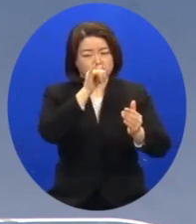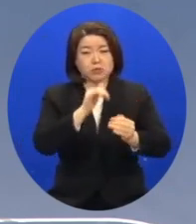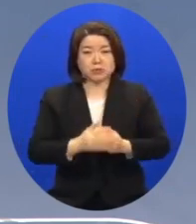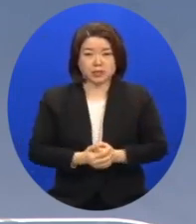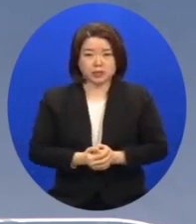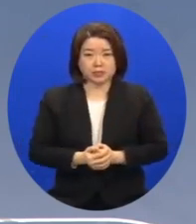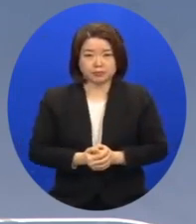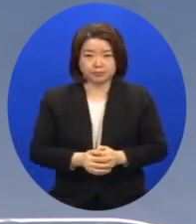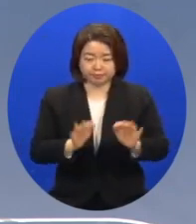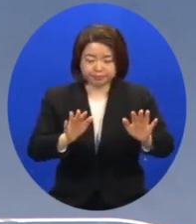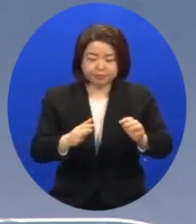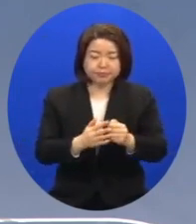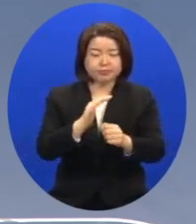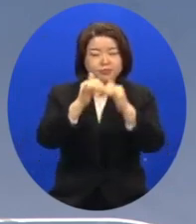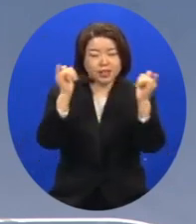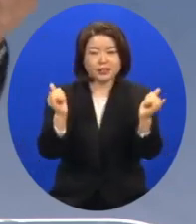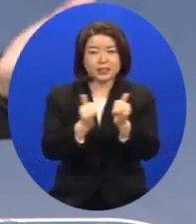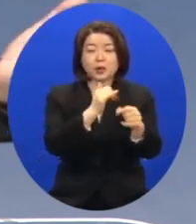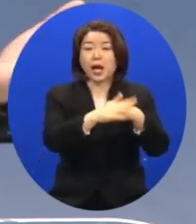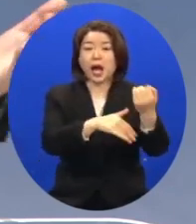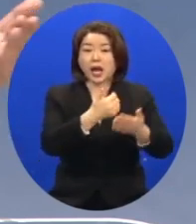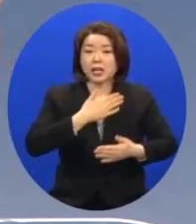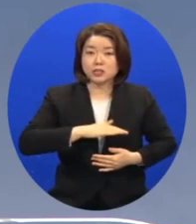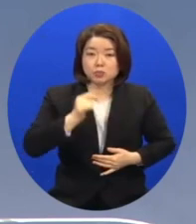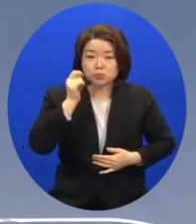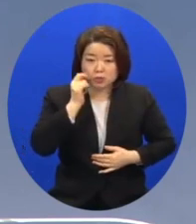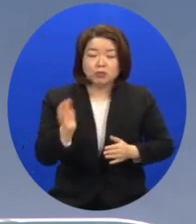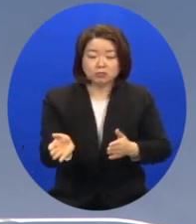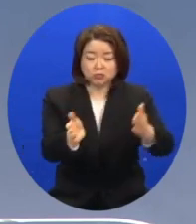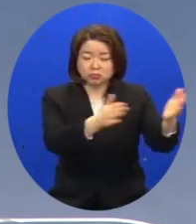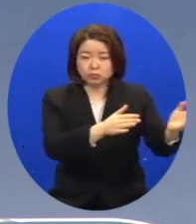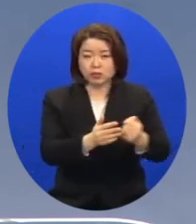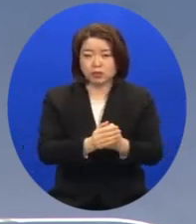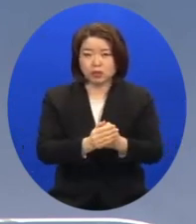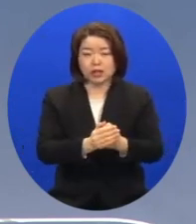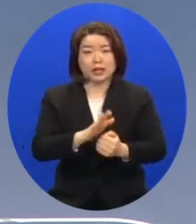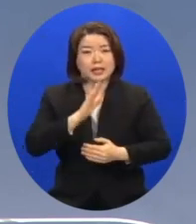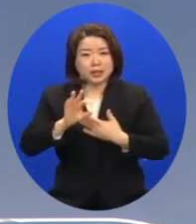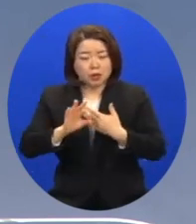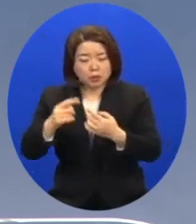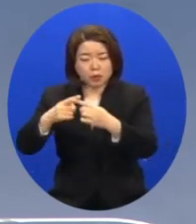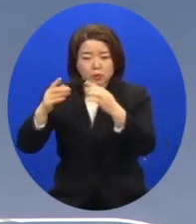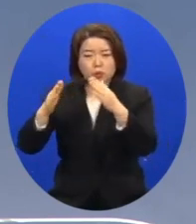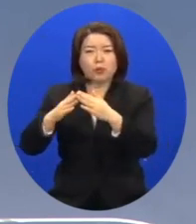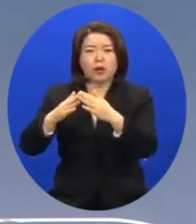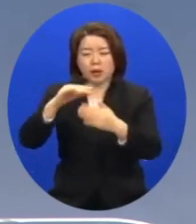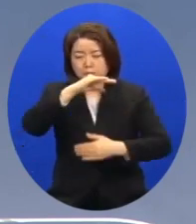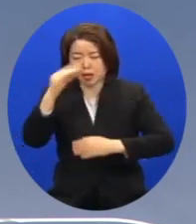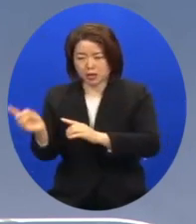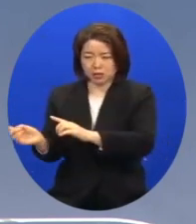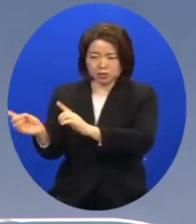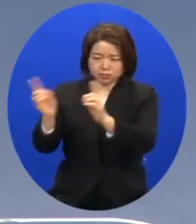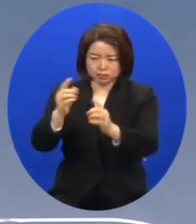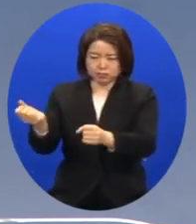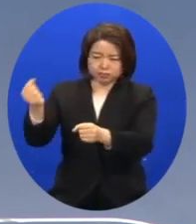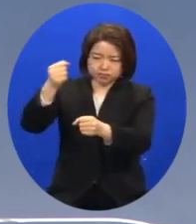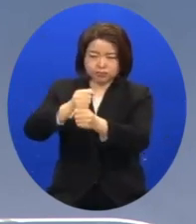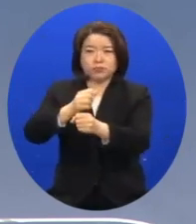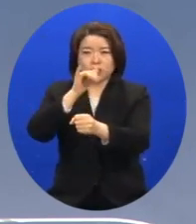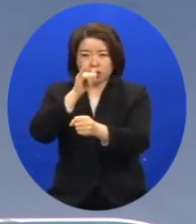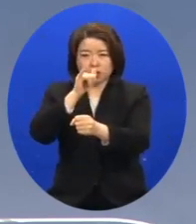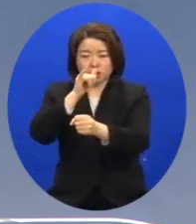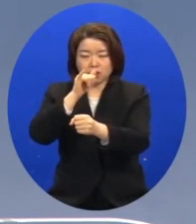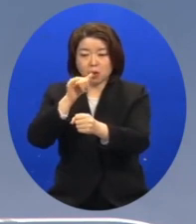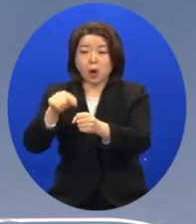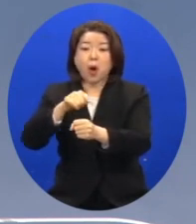자 사회는 하나님을 알지 못하니까 그렇다 하더라도 교회 라도 바로 서 있어야 우리 사회가 바로 될 수